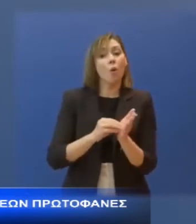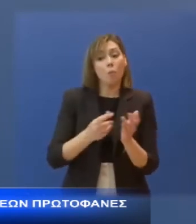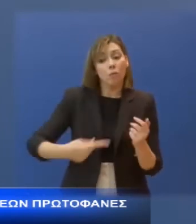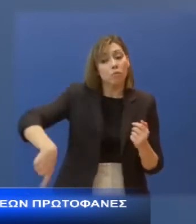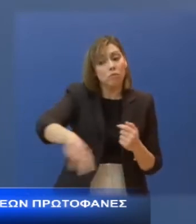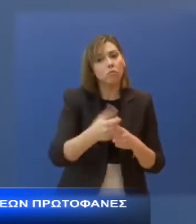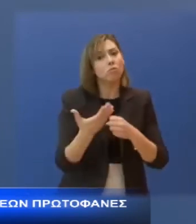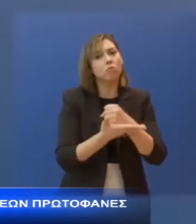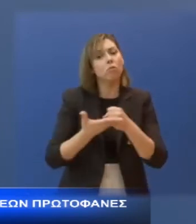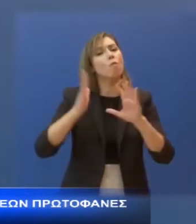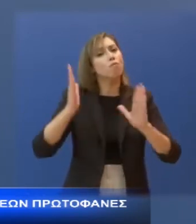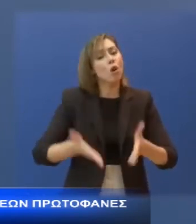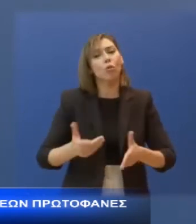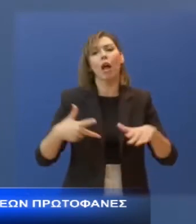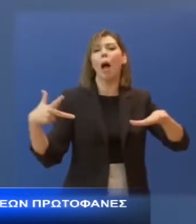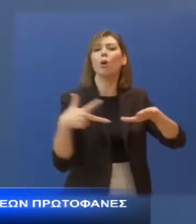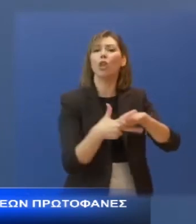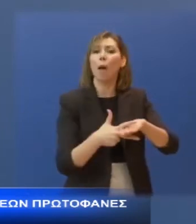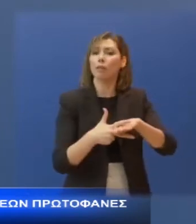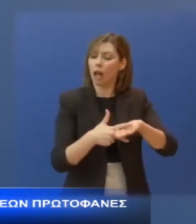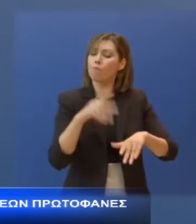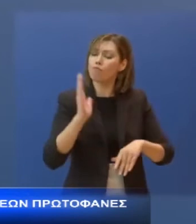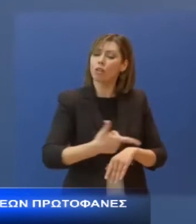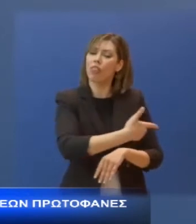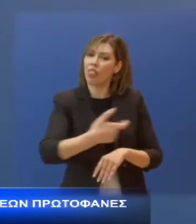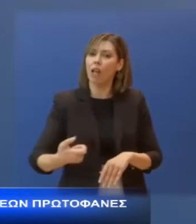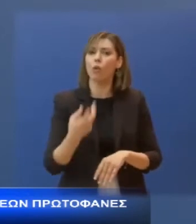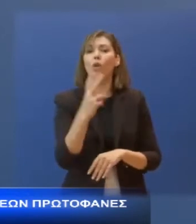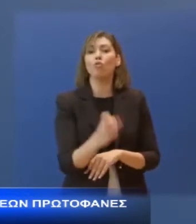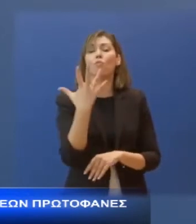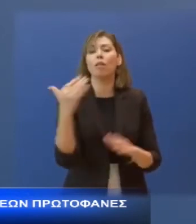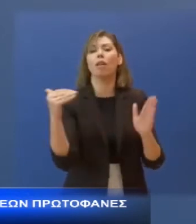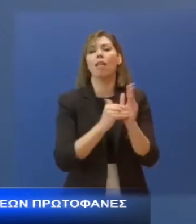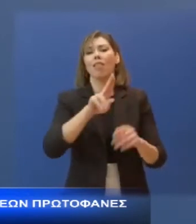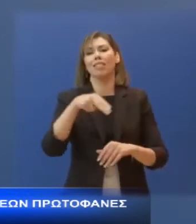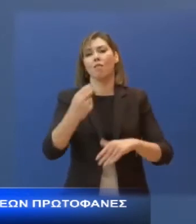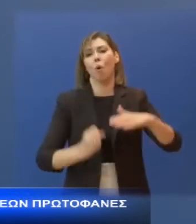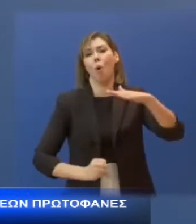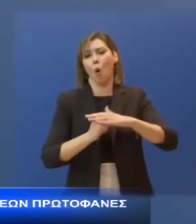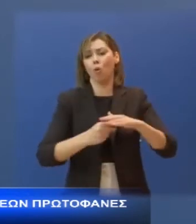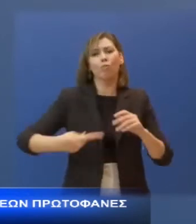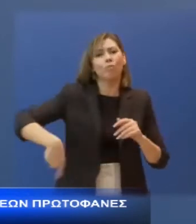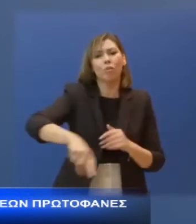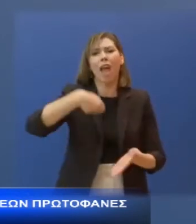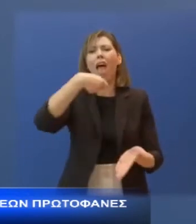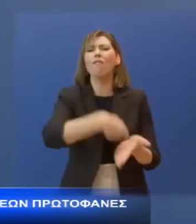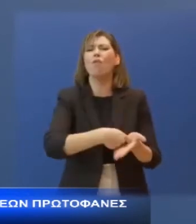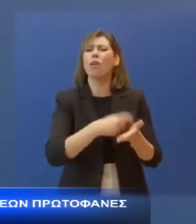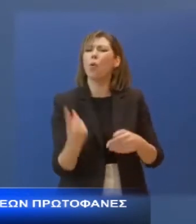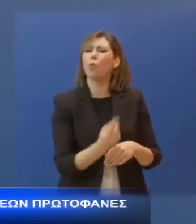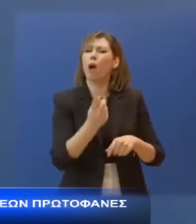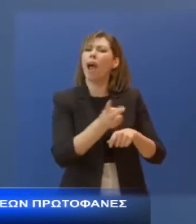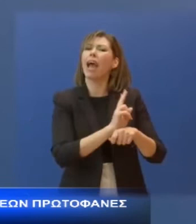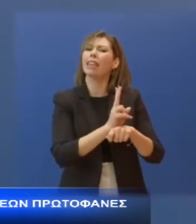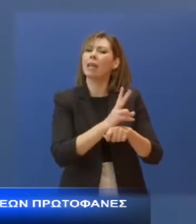ως 25.000 ευρώ από το τραπεζικό σύστημα χωρίς την υποχρέωση προσκόμισης ασφαλιστικής ενημερότητας. Αυτό θα κρατήσει μέχρι και το